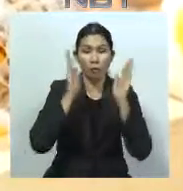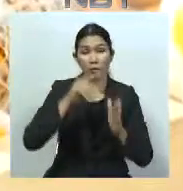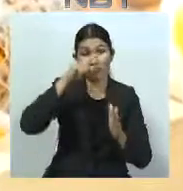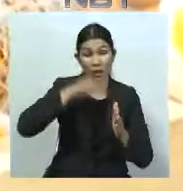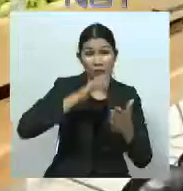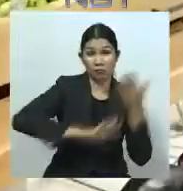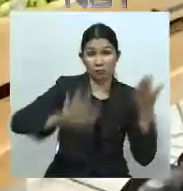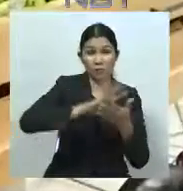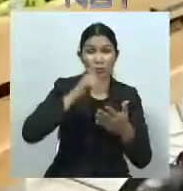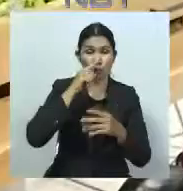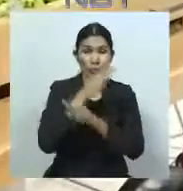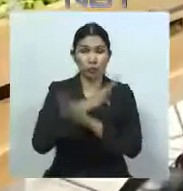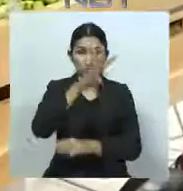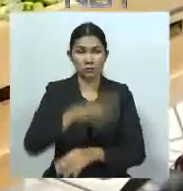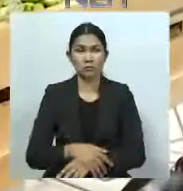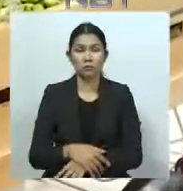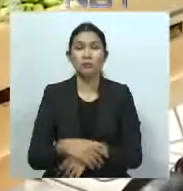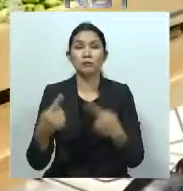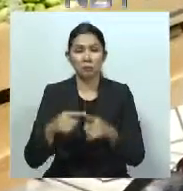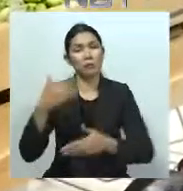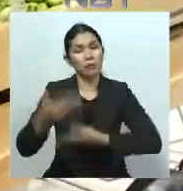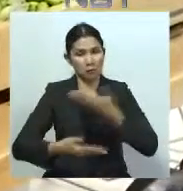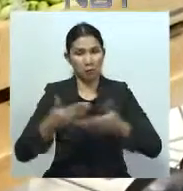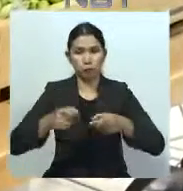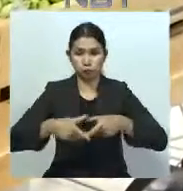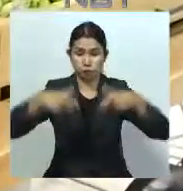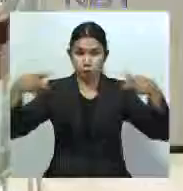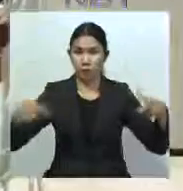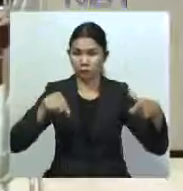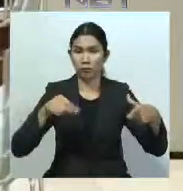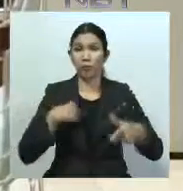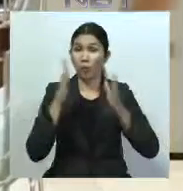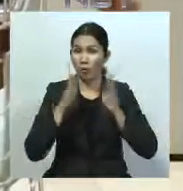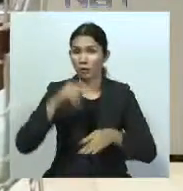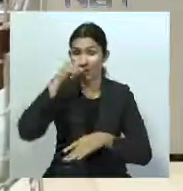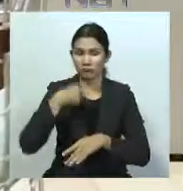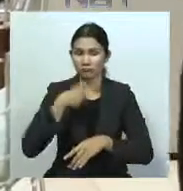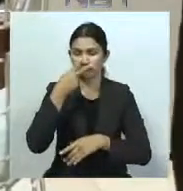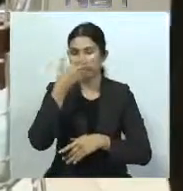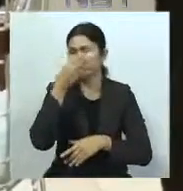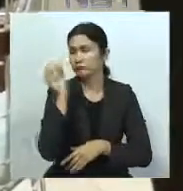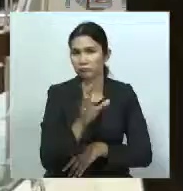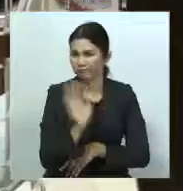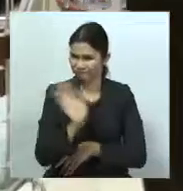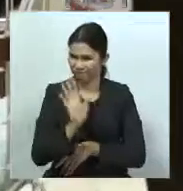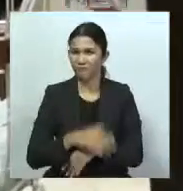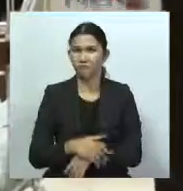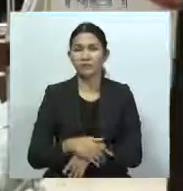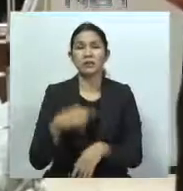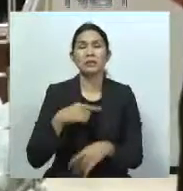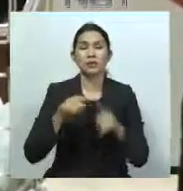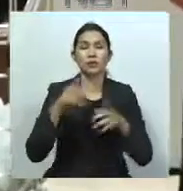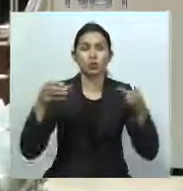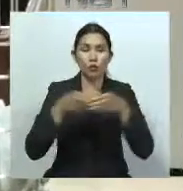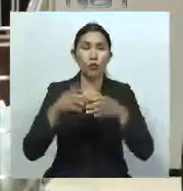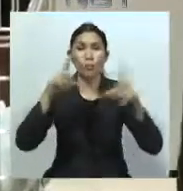าถือเป็นตลาดขนาดใหญ่ที่นักลงทุนไทยไม่ควรมองข้ามเกรียงไกรวิหารธรรมถ่าย